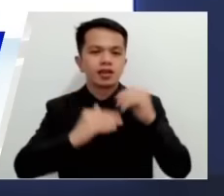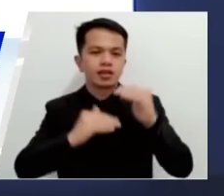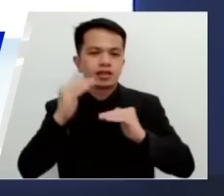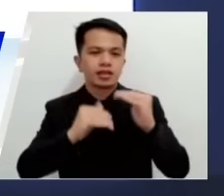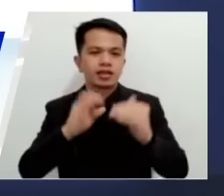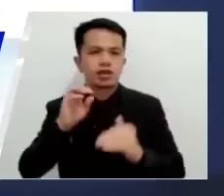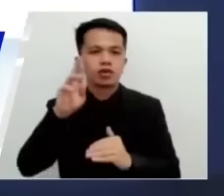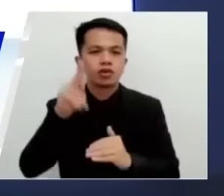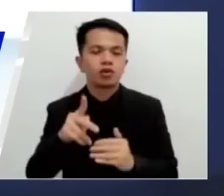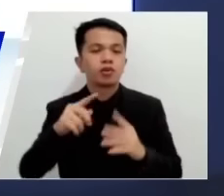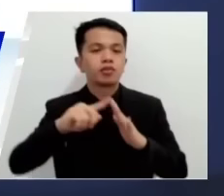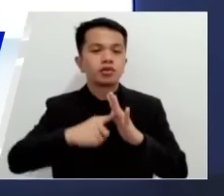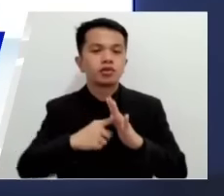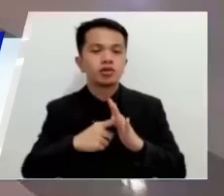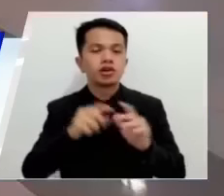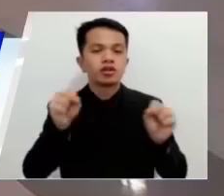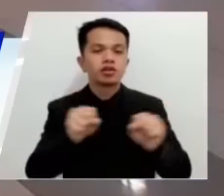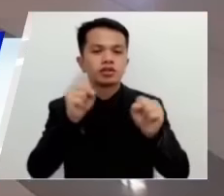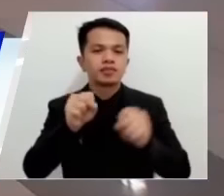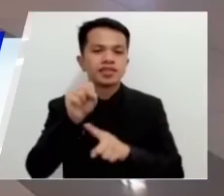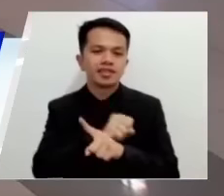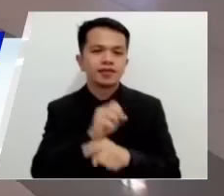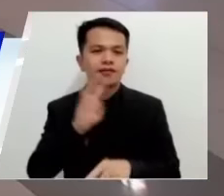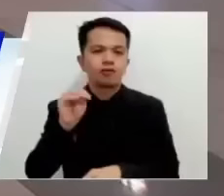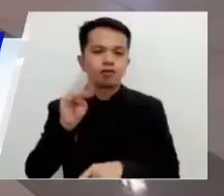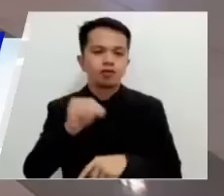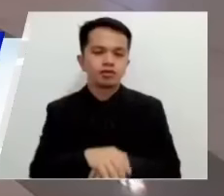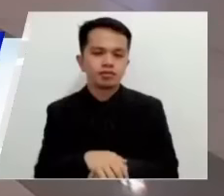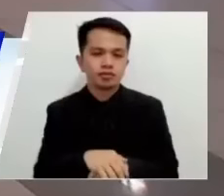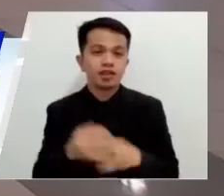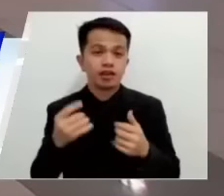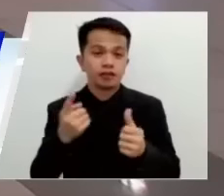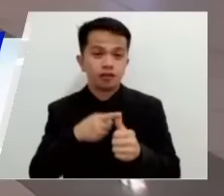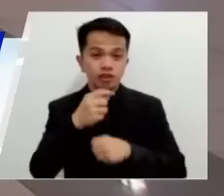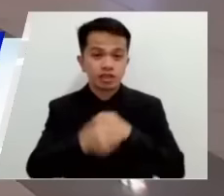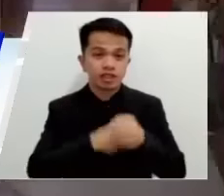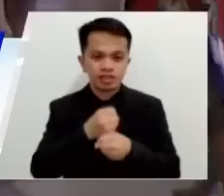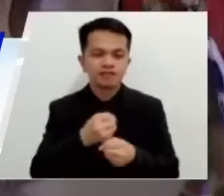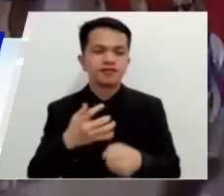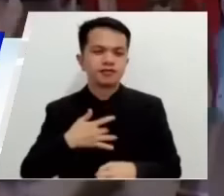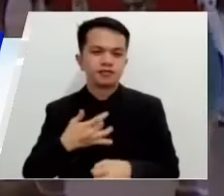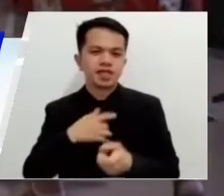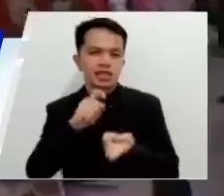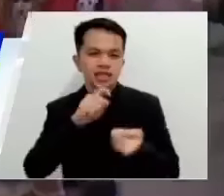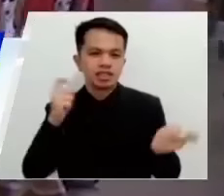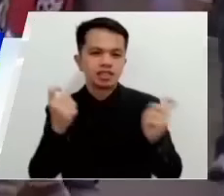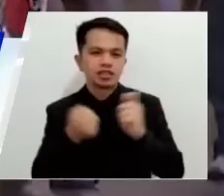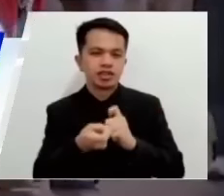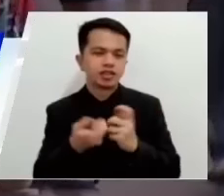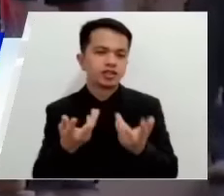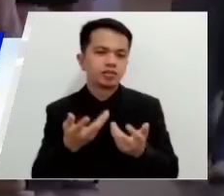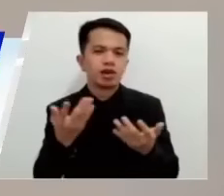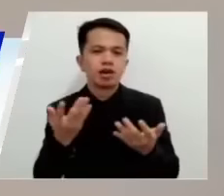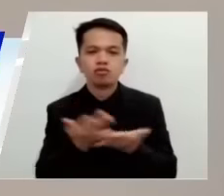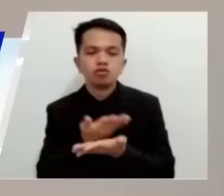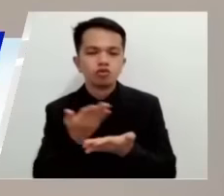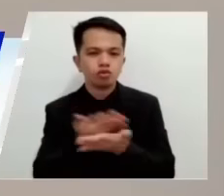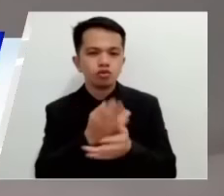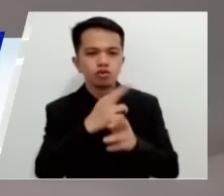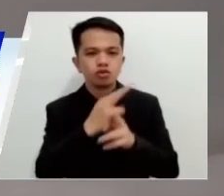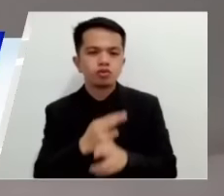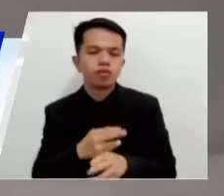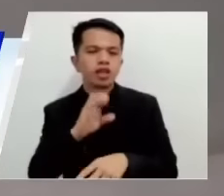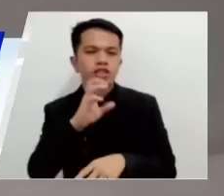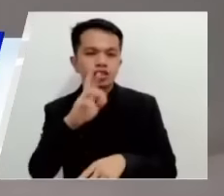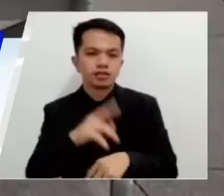sa Sabado, September 14. Sa unang taon pa lang, mararamdaman na raw ang pagbabago sa mga bago at refurbished toilets. Dagdag na